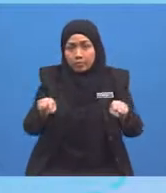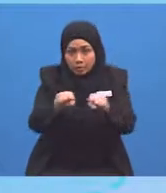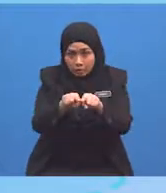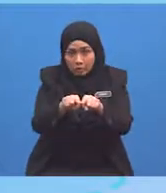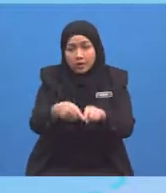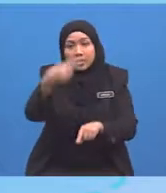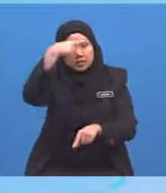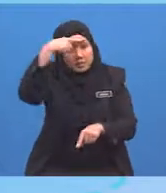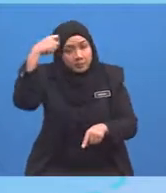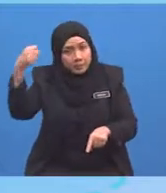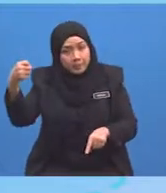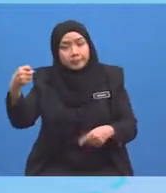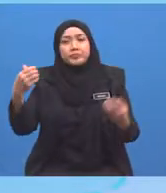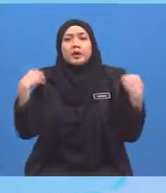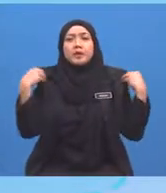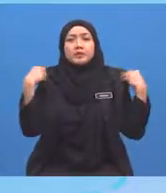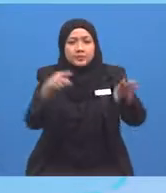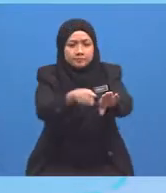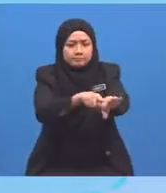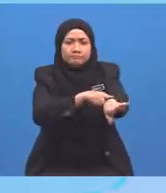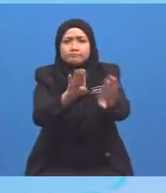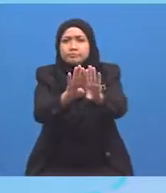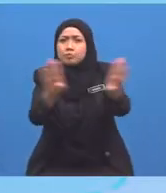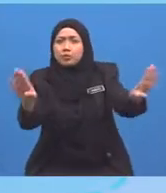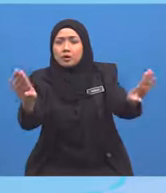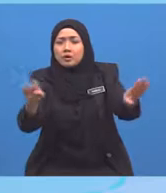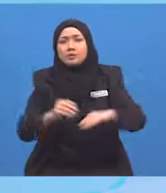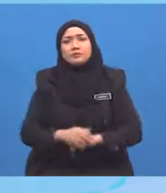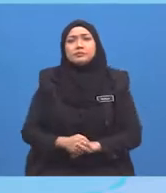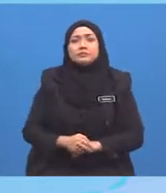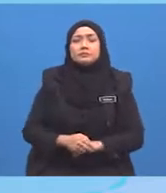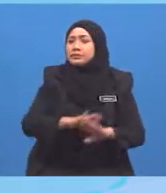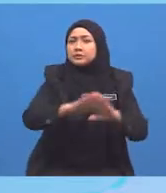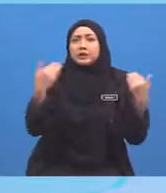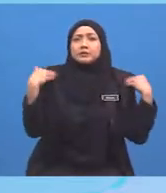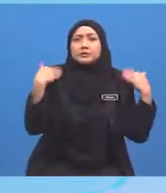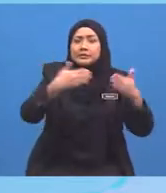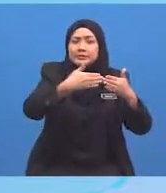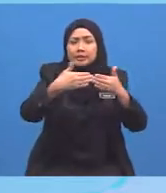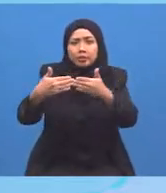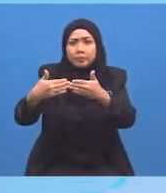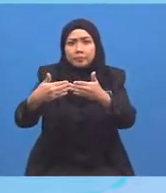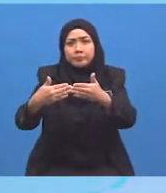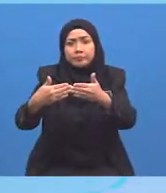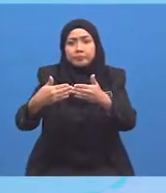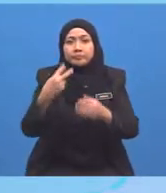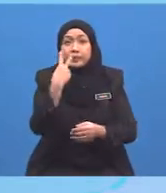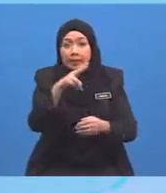mempunyai sisi yang terbuka dan bentuk yang terakhir.